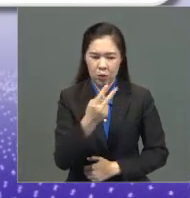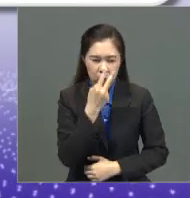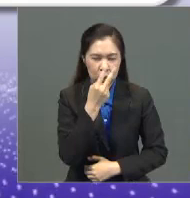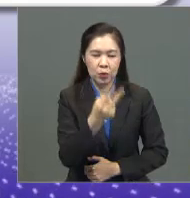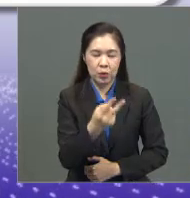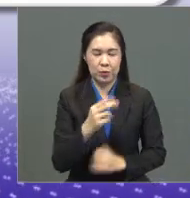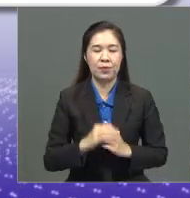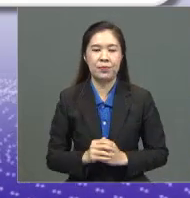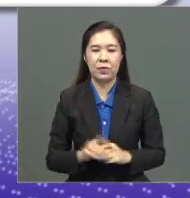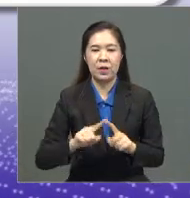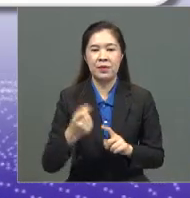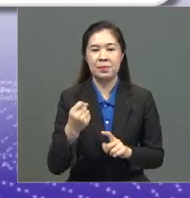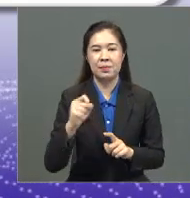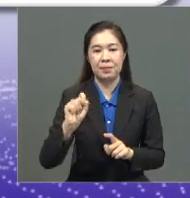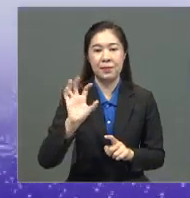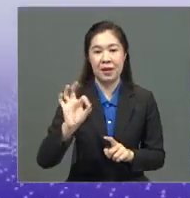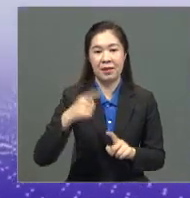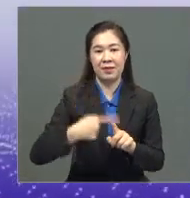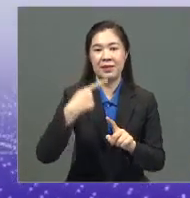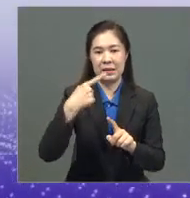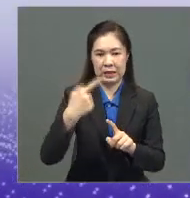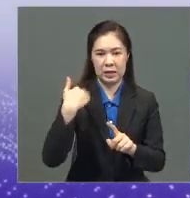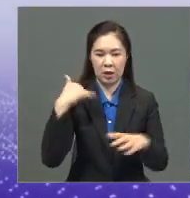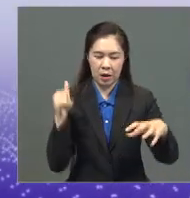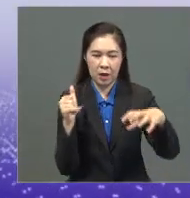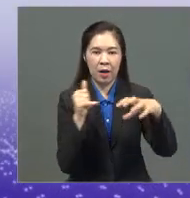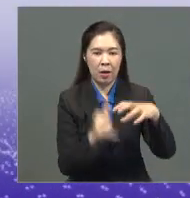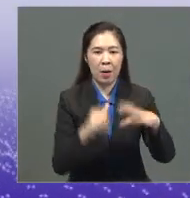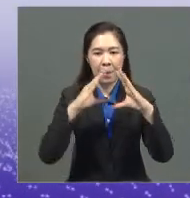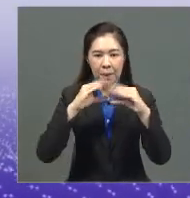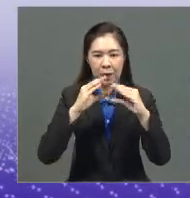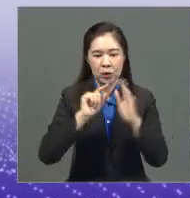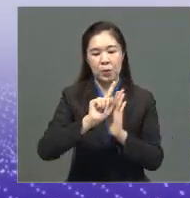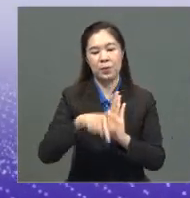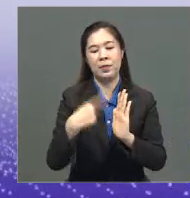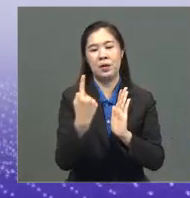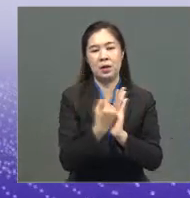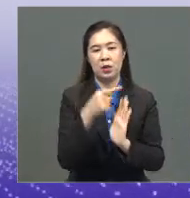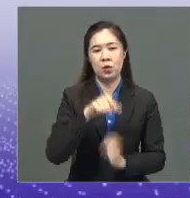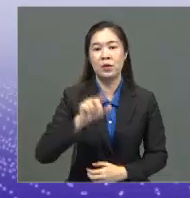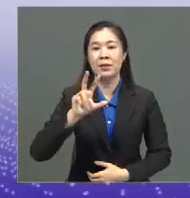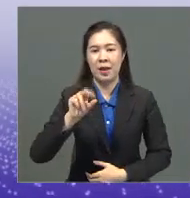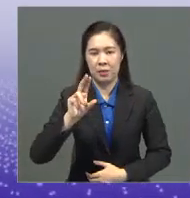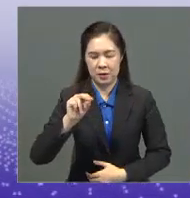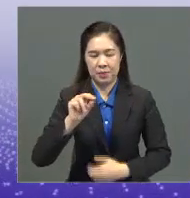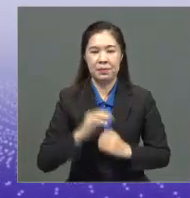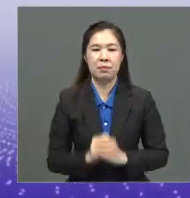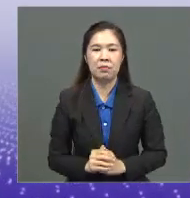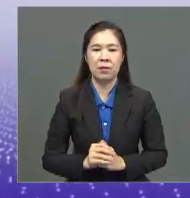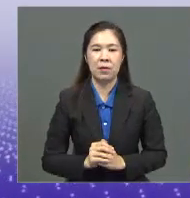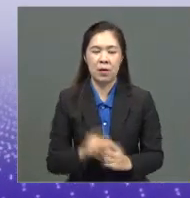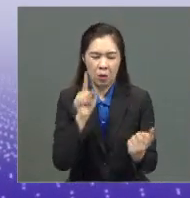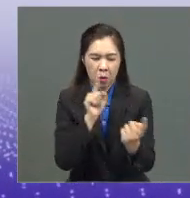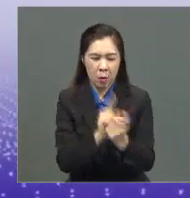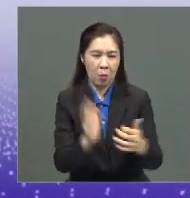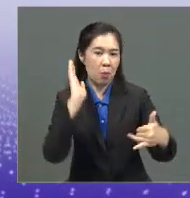19มกราคมผบ.ตร.ลงพื้นที่ติดตามความคืบหน้าใช้ราประชุมประมาณ 1ชั่วโมง 30นาทีบอกด้วยนะครับว่า